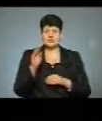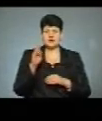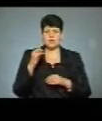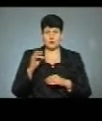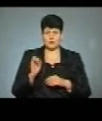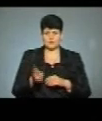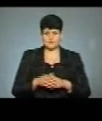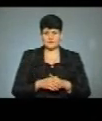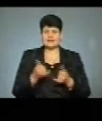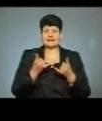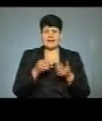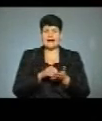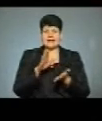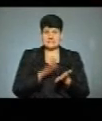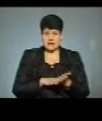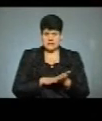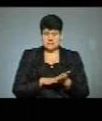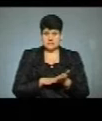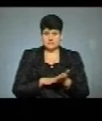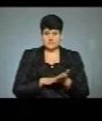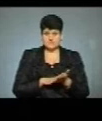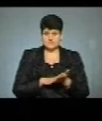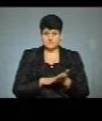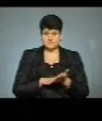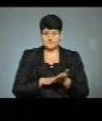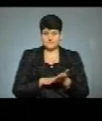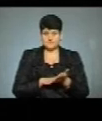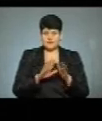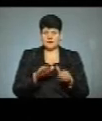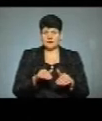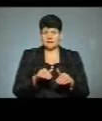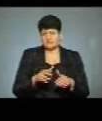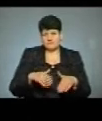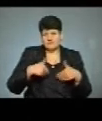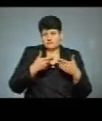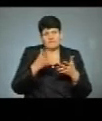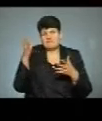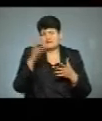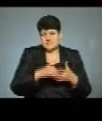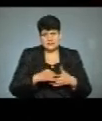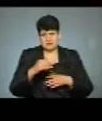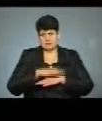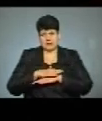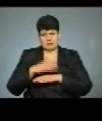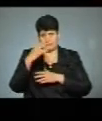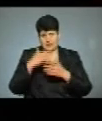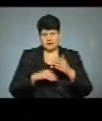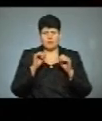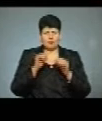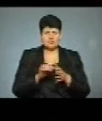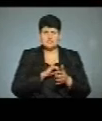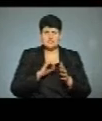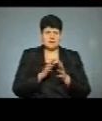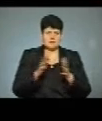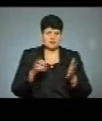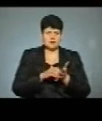Шайнюк. Для реєстрації виносяться практично всі предмети тестування. Можна максимум зареєструвати